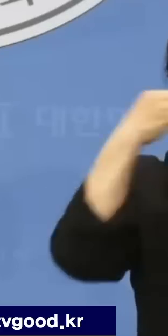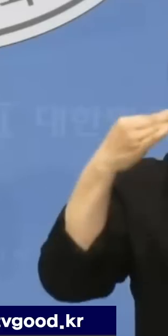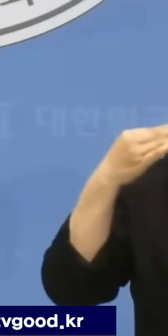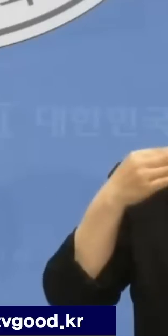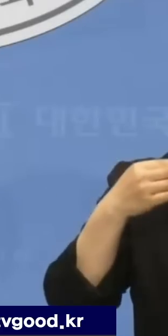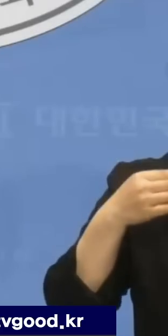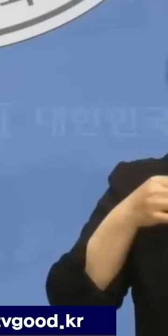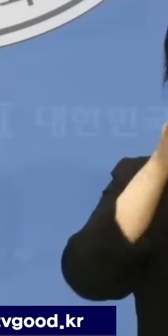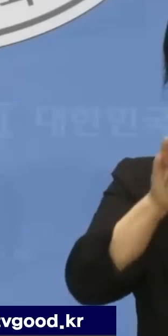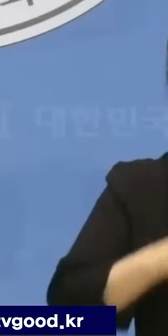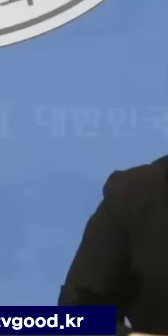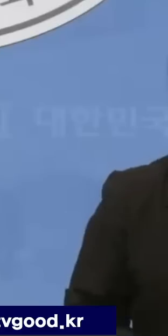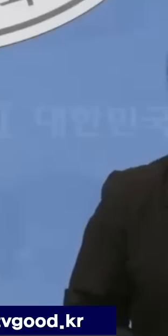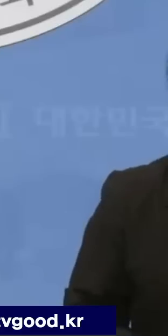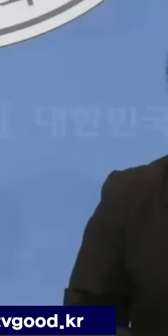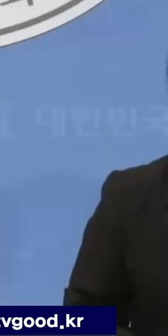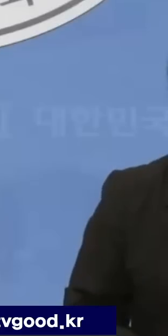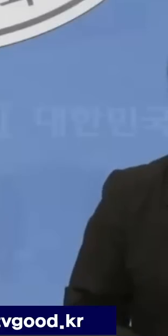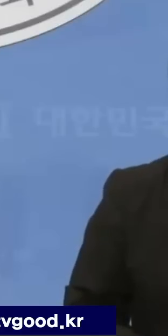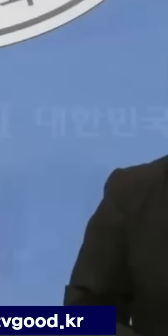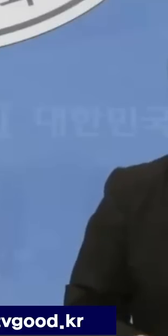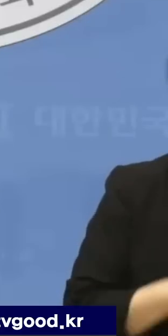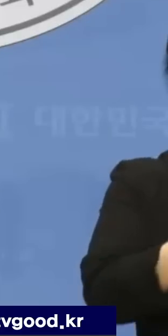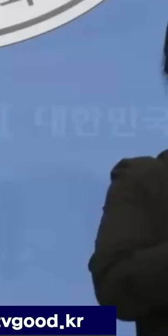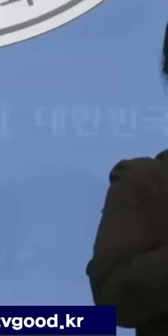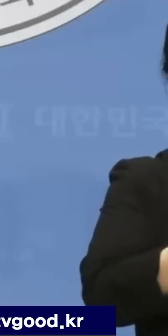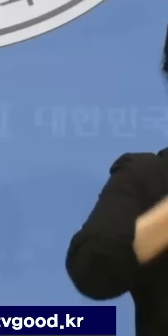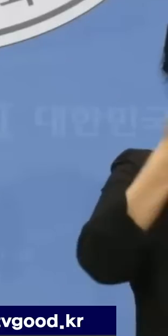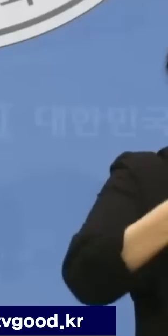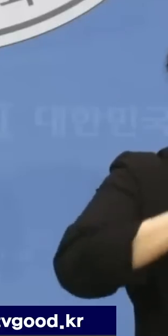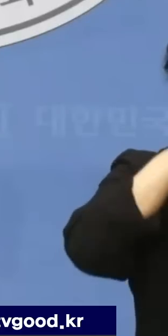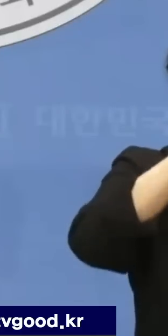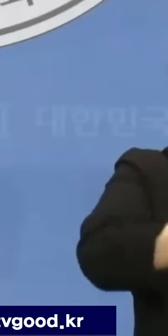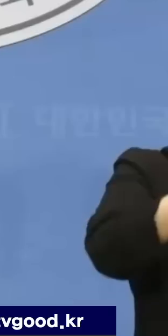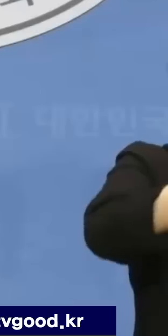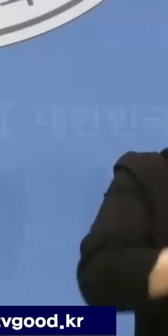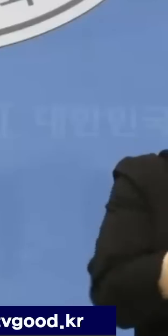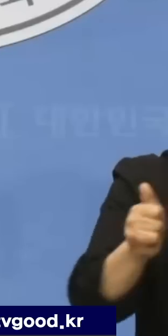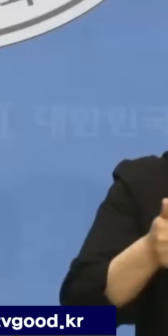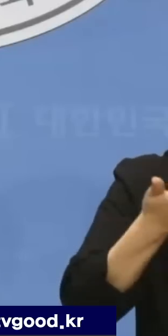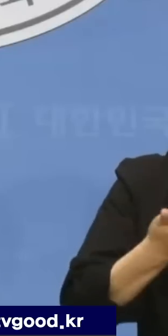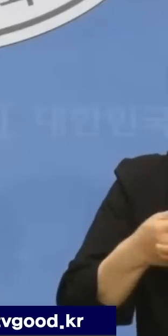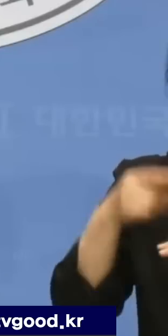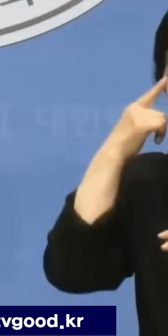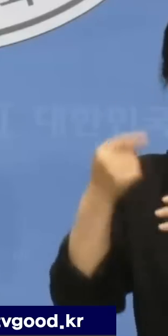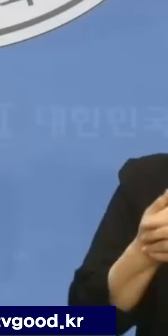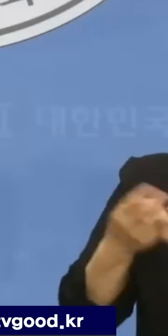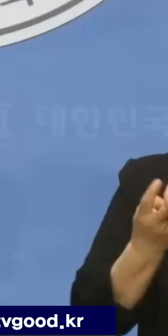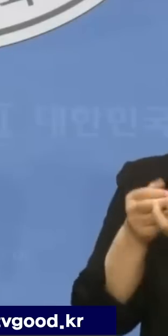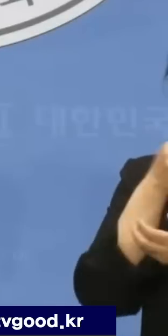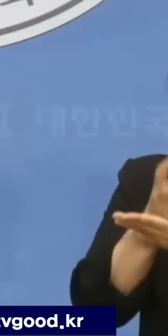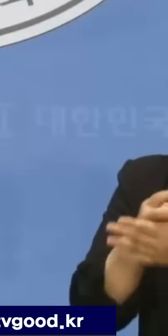것입니다 검찰이 전간예우의 구태를 벌이지 않는다면 국민의 매서운 심판에